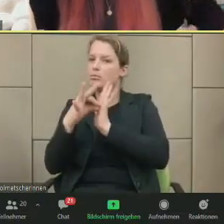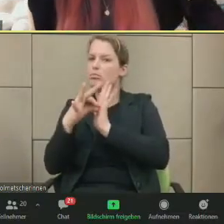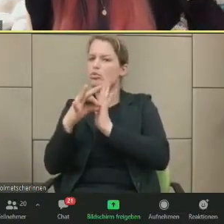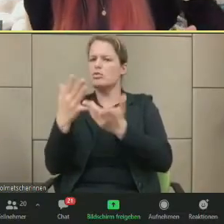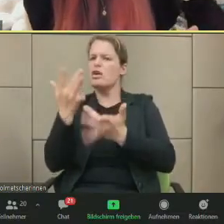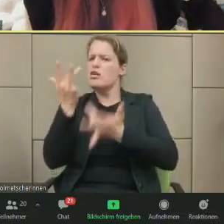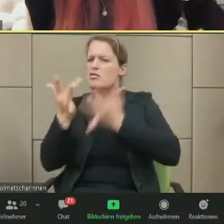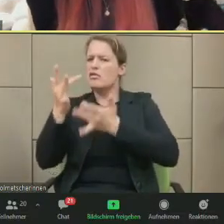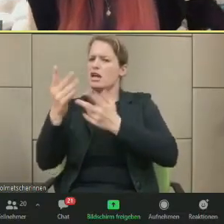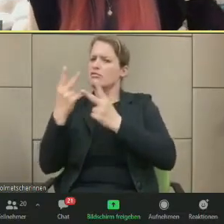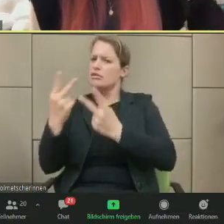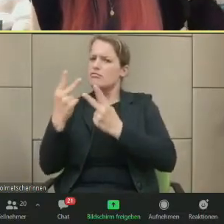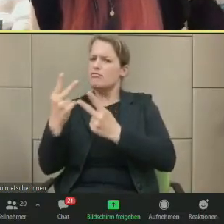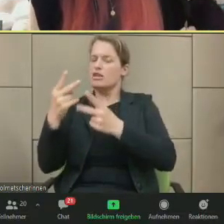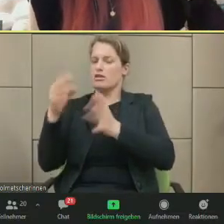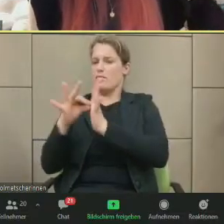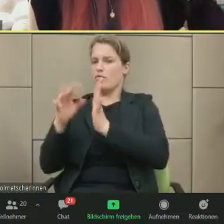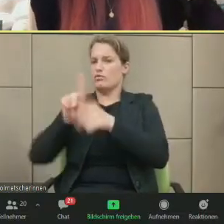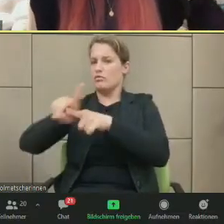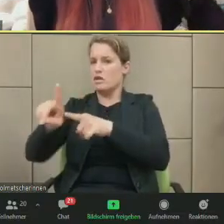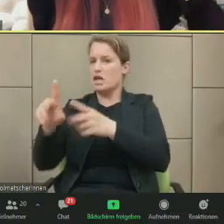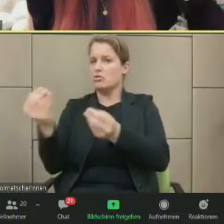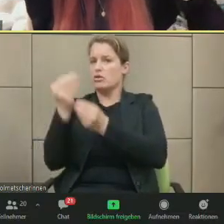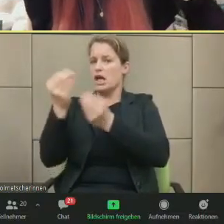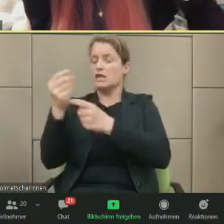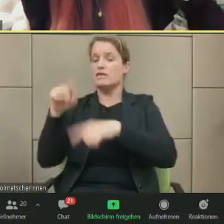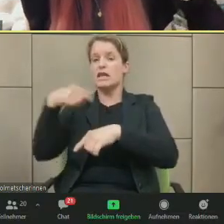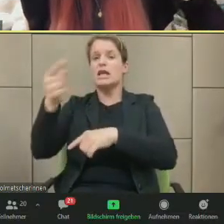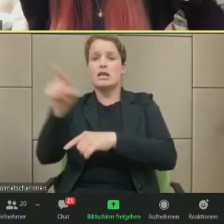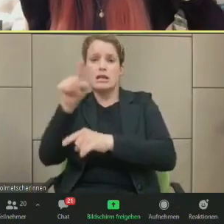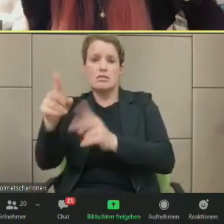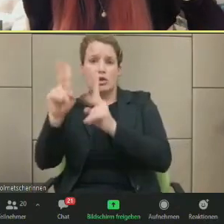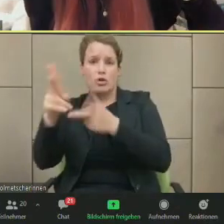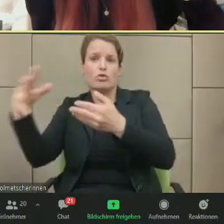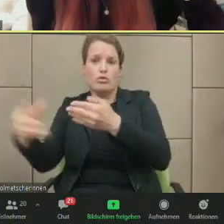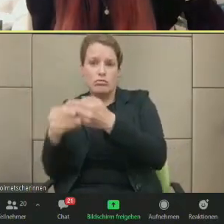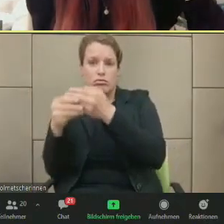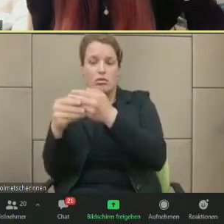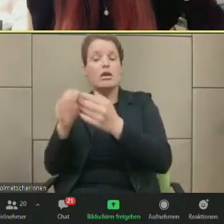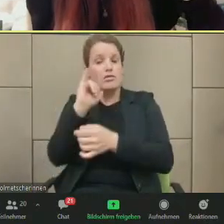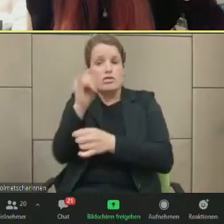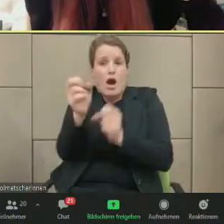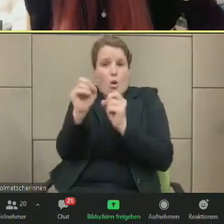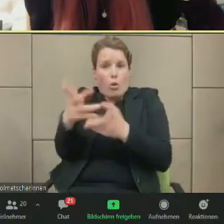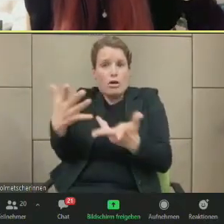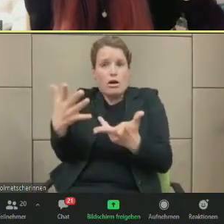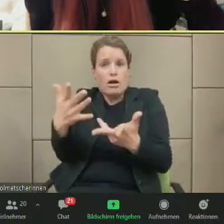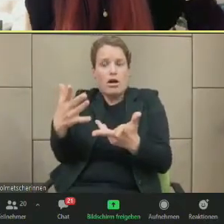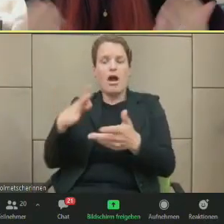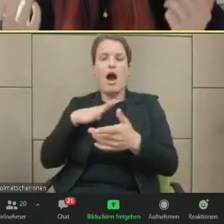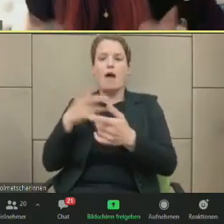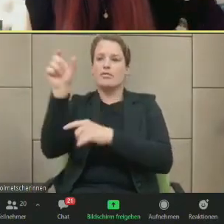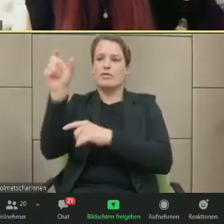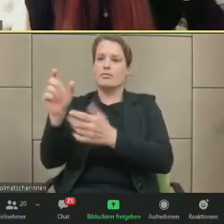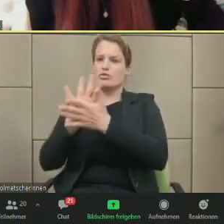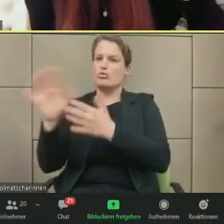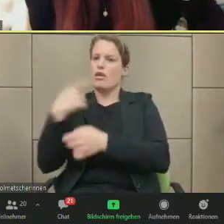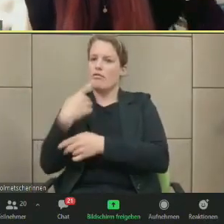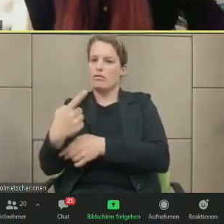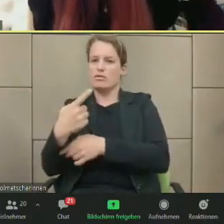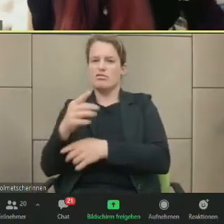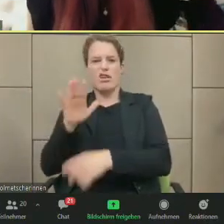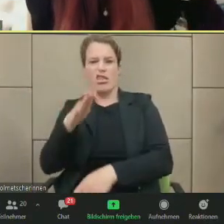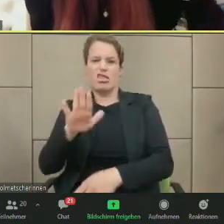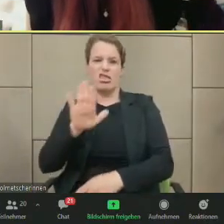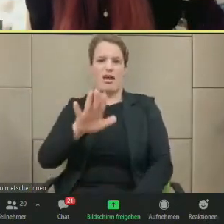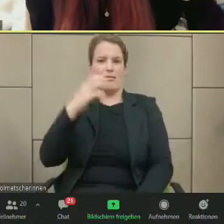das hast du vielleicht irgendwie vergessen, beim nächsten Mal wäre das wichtig. Ist was anderes, als wenn jemand sagt, deinen Post finde ich absolut, das ist total